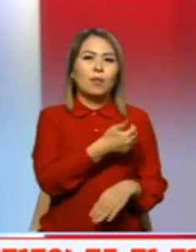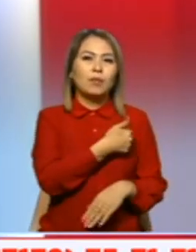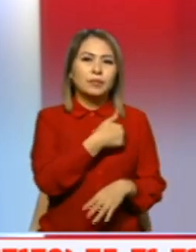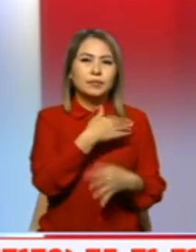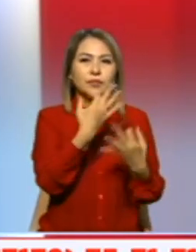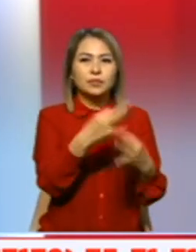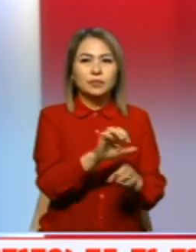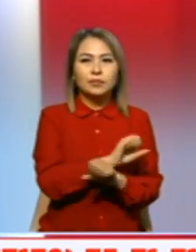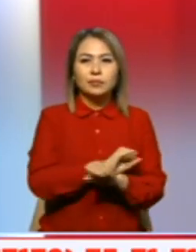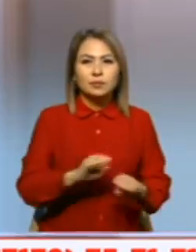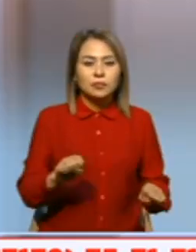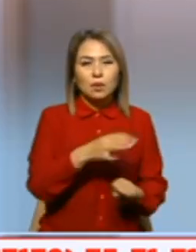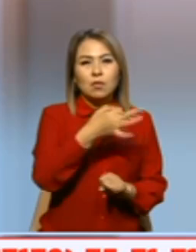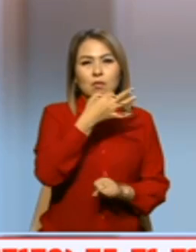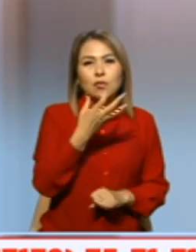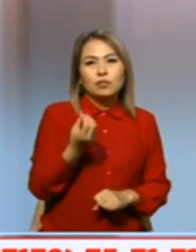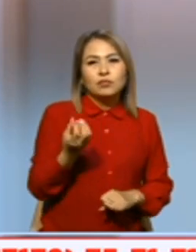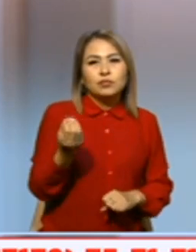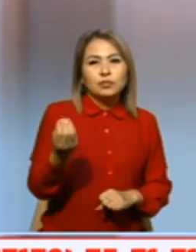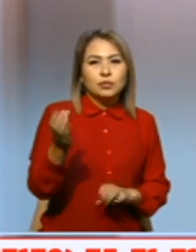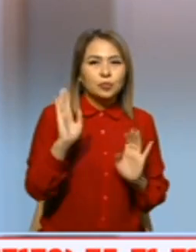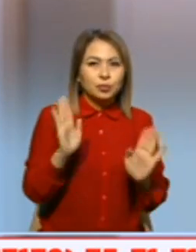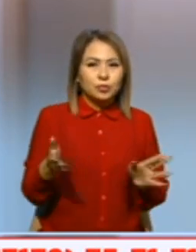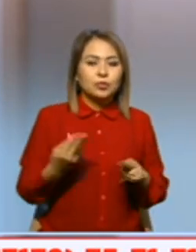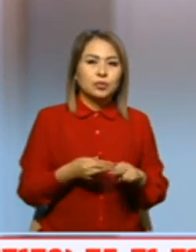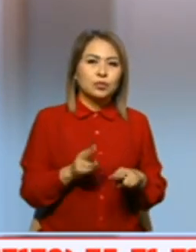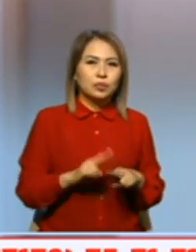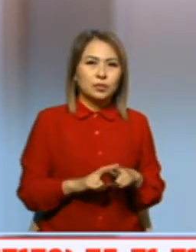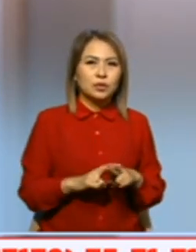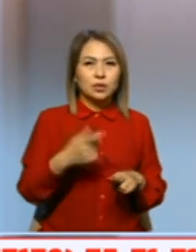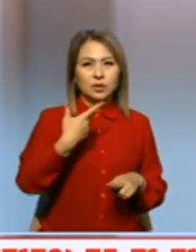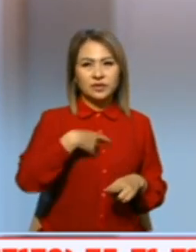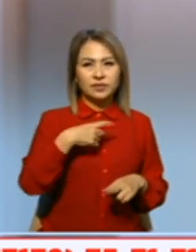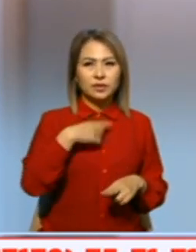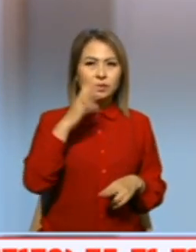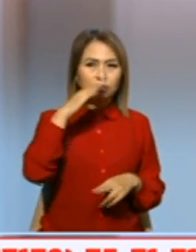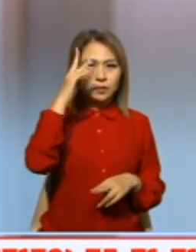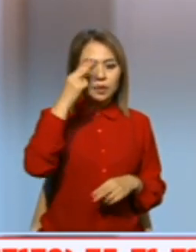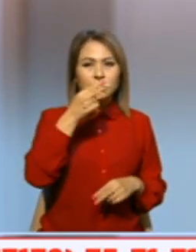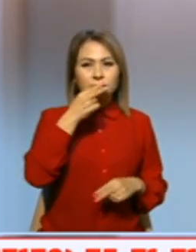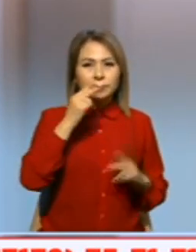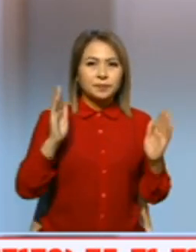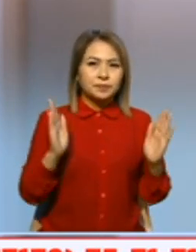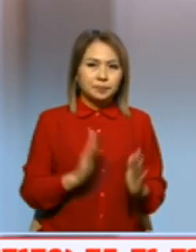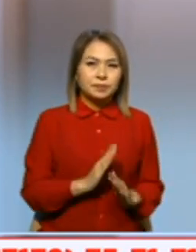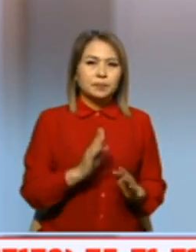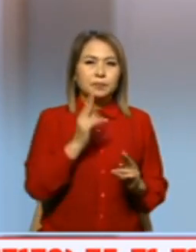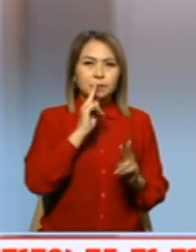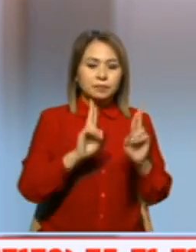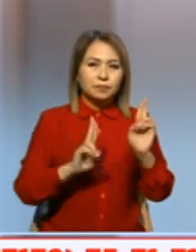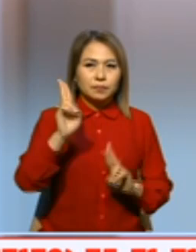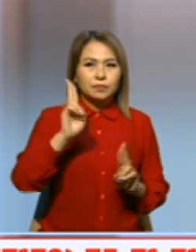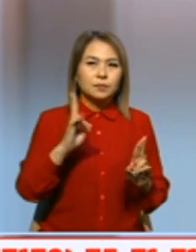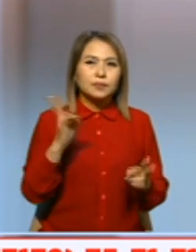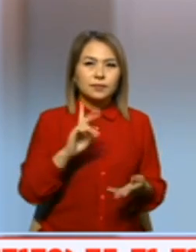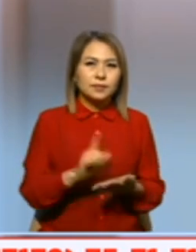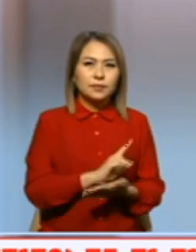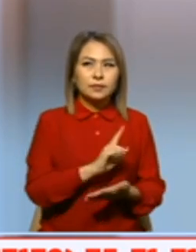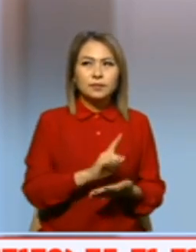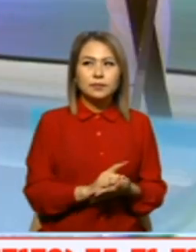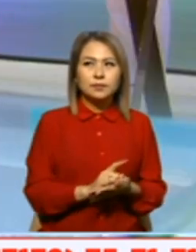дәмін көрген соң ұнайды, келесі жолы сұрайды. Сол себепті өздеріңізде, ата-аналардың өздерінде дұрыс тамақтануды ұстануын